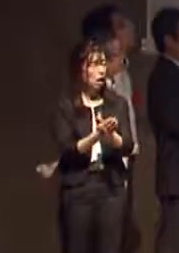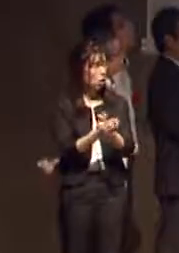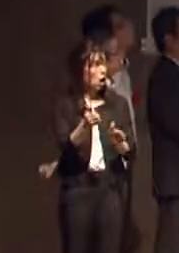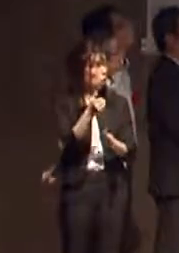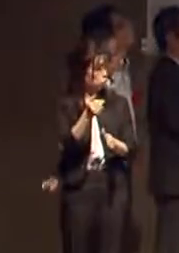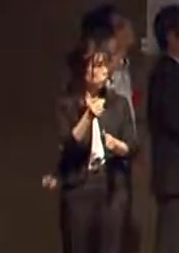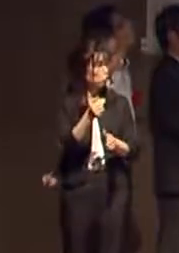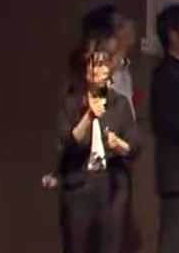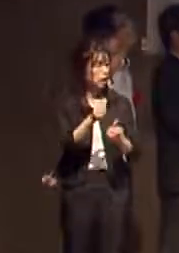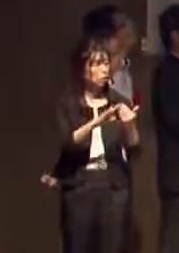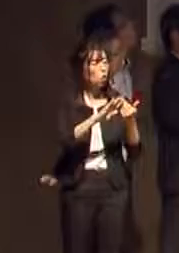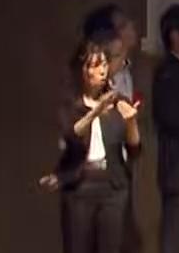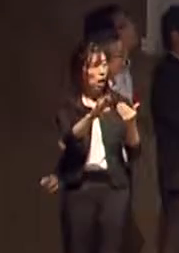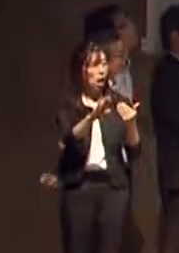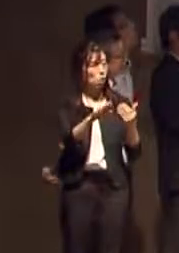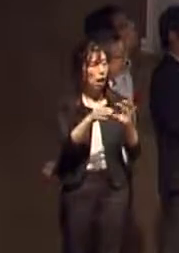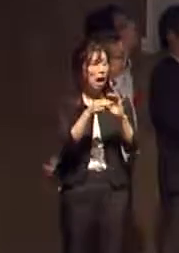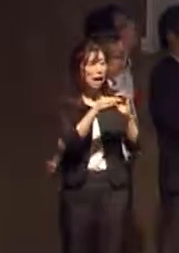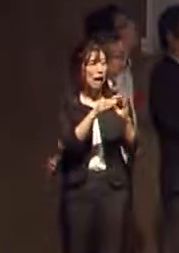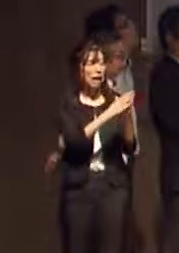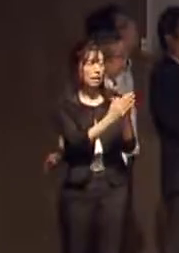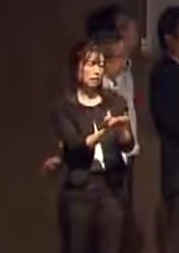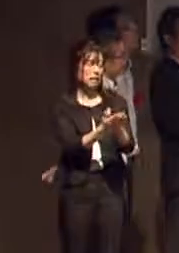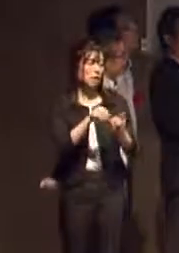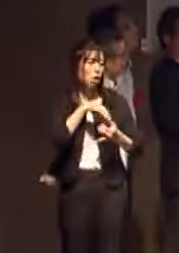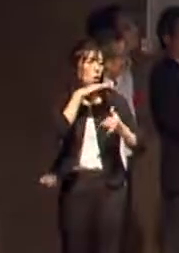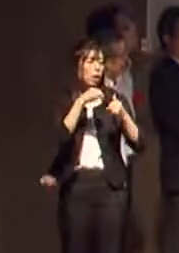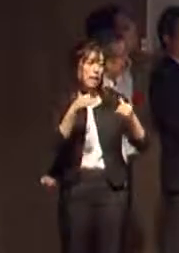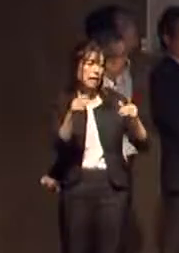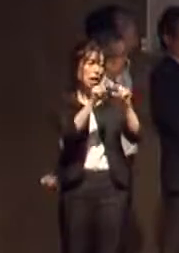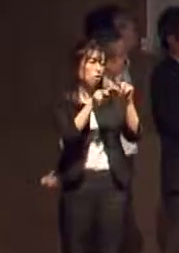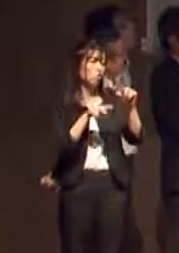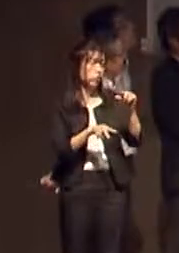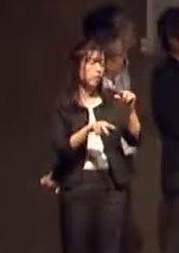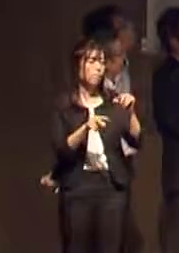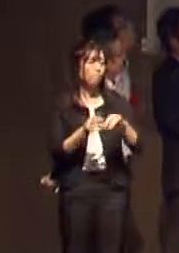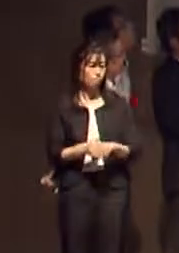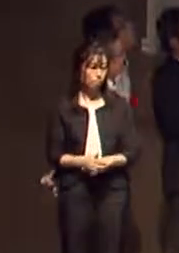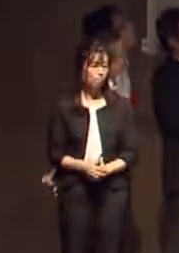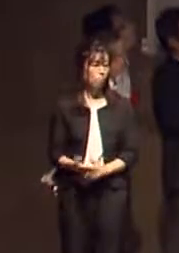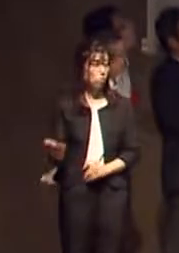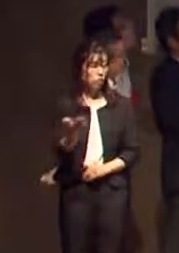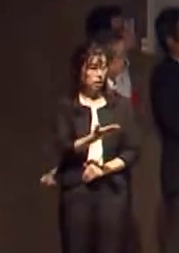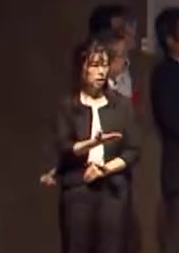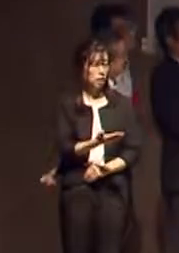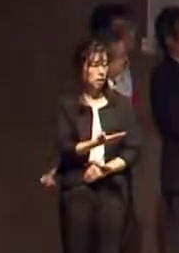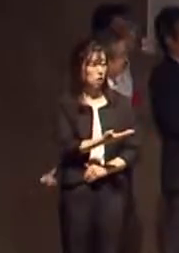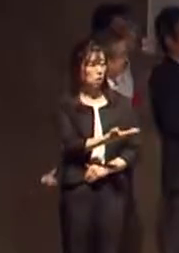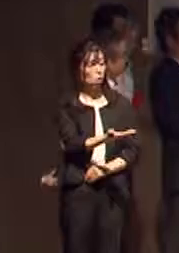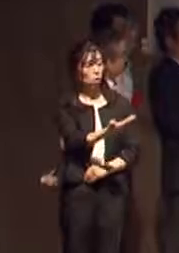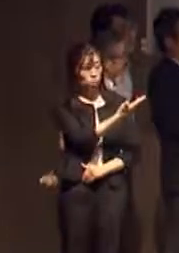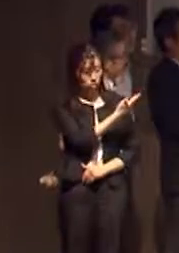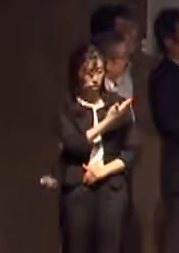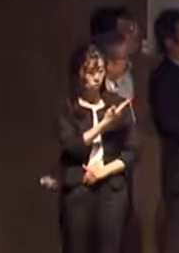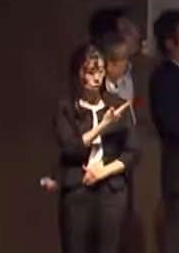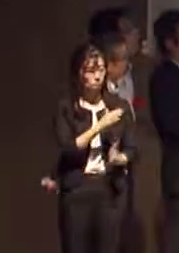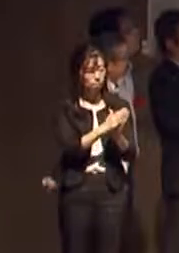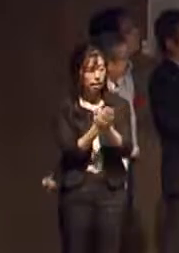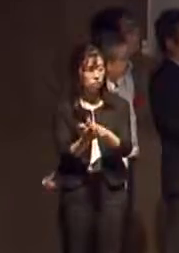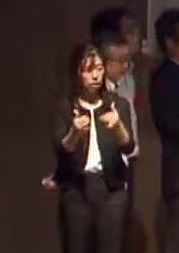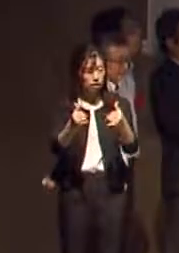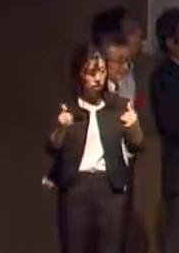多くは高齢者の皆様方でございました。次お願いします。これを見ていただきますと、亡くなられ